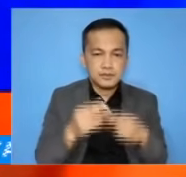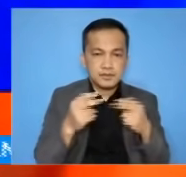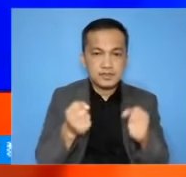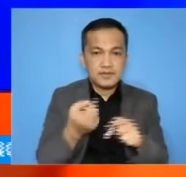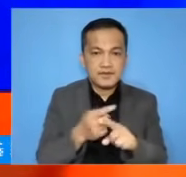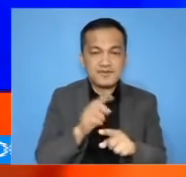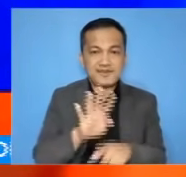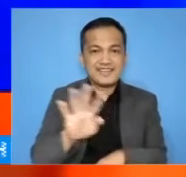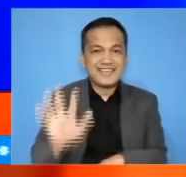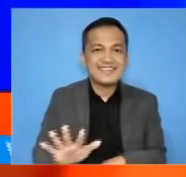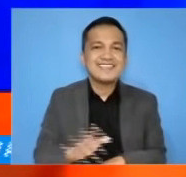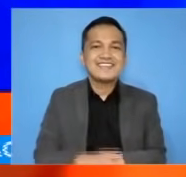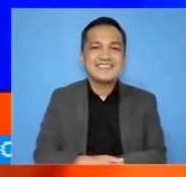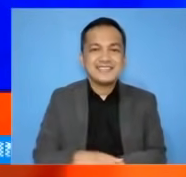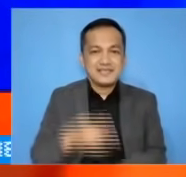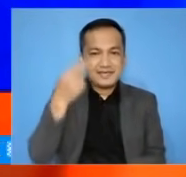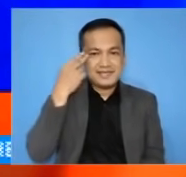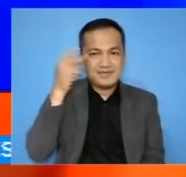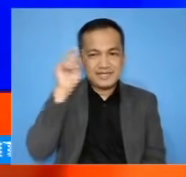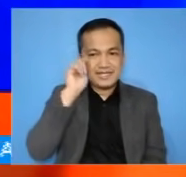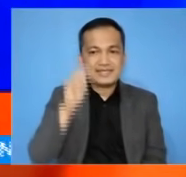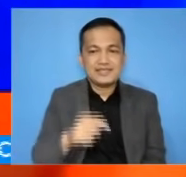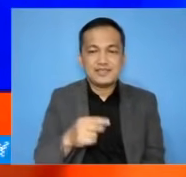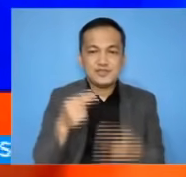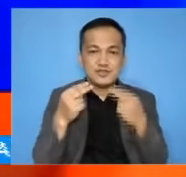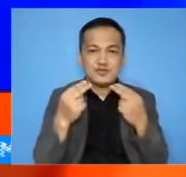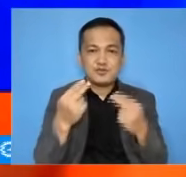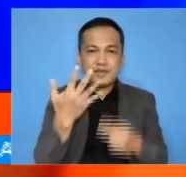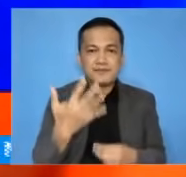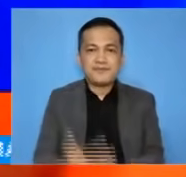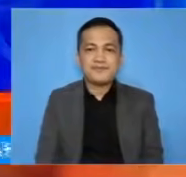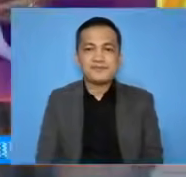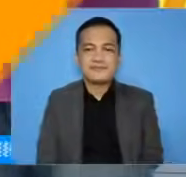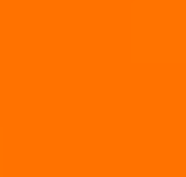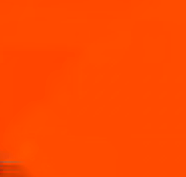frontline, Hannibal Talete, News 5.